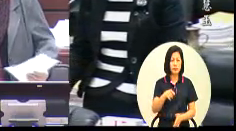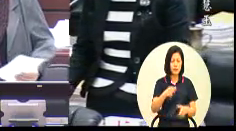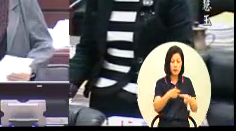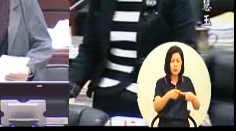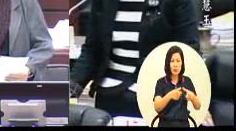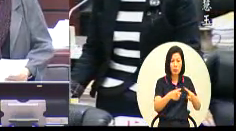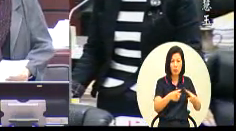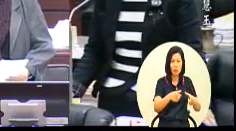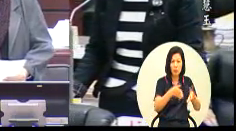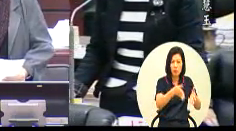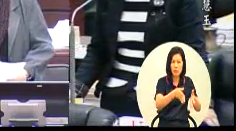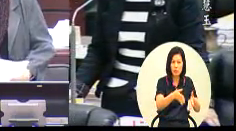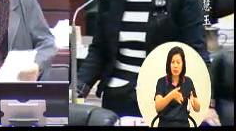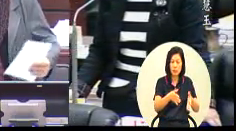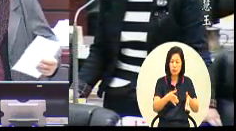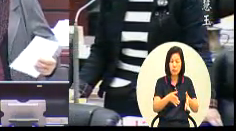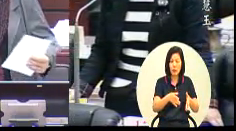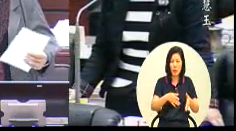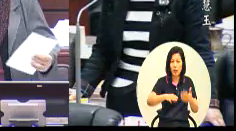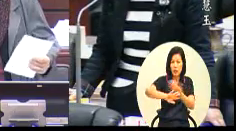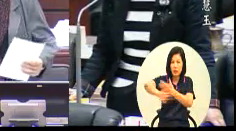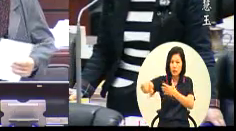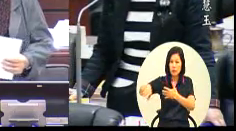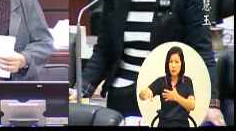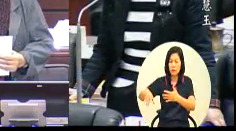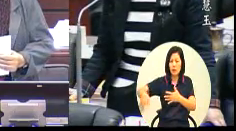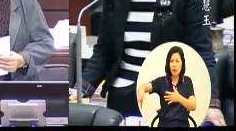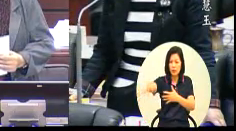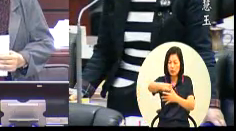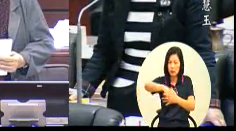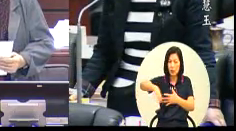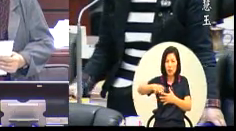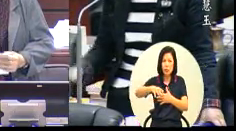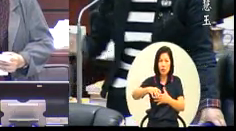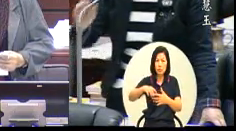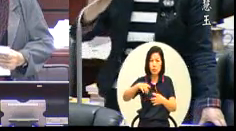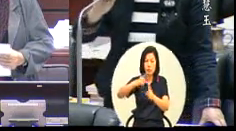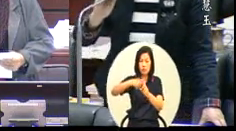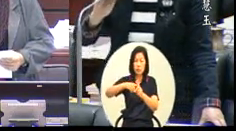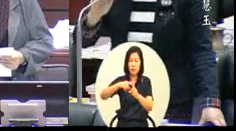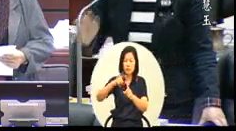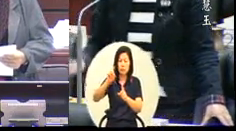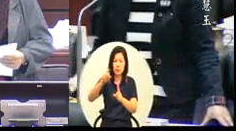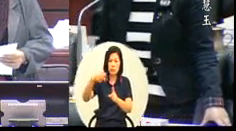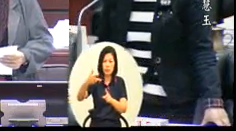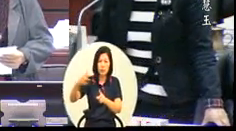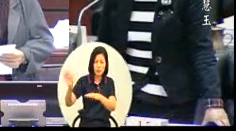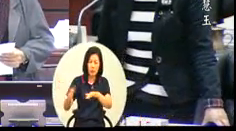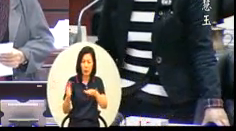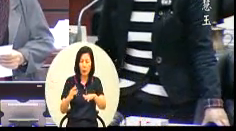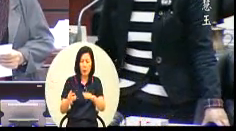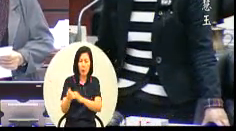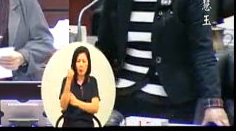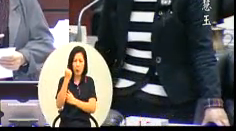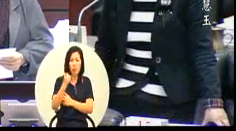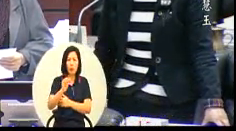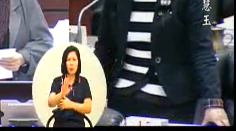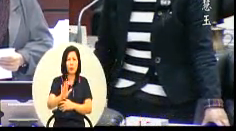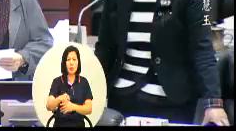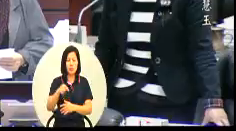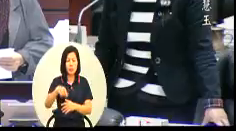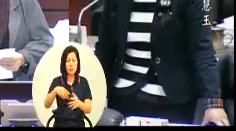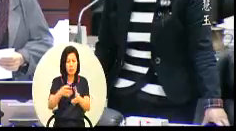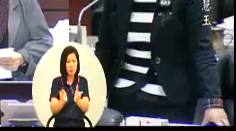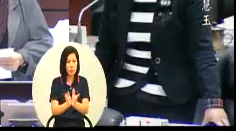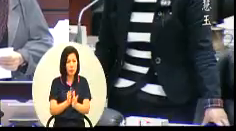足济高雄市两万几丛17级的风台是足大，啊，这个部分，这个部分，予